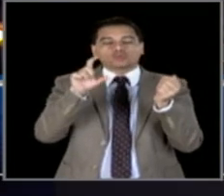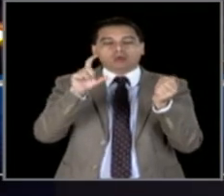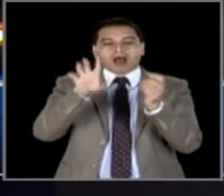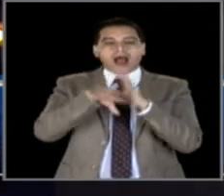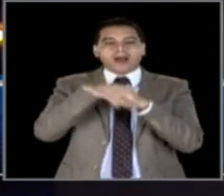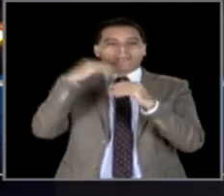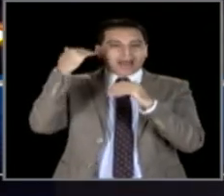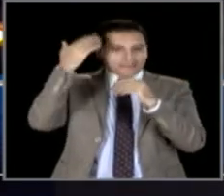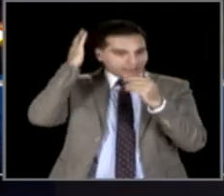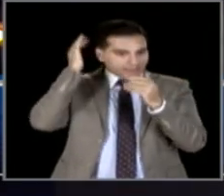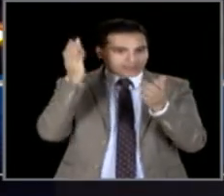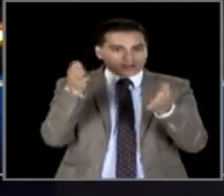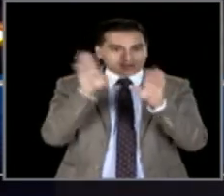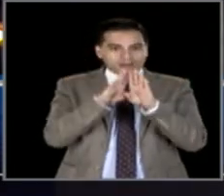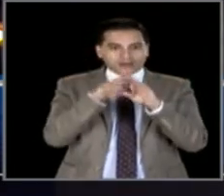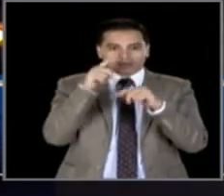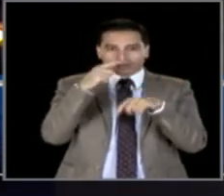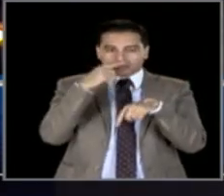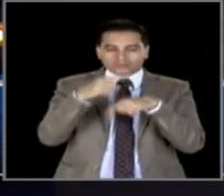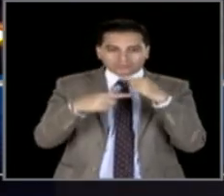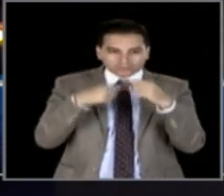العملية دي يا لميس استمرت